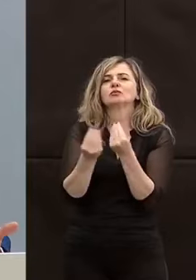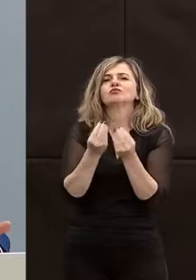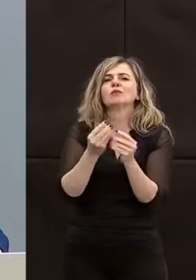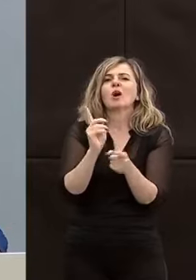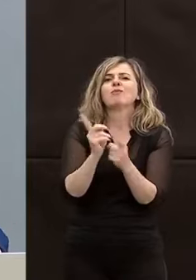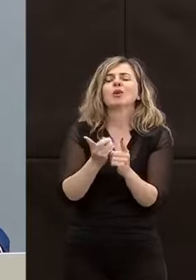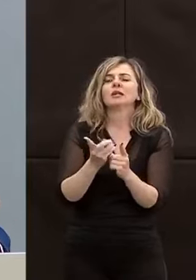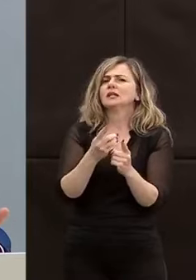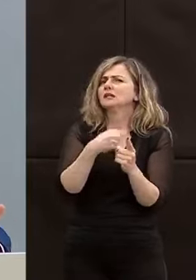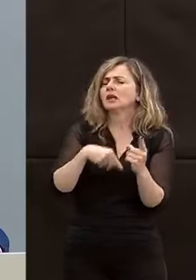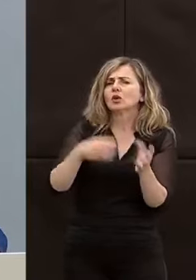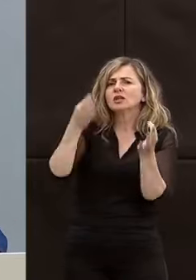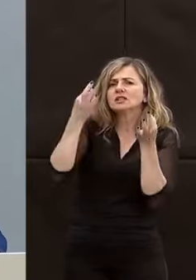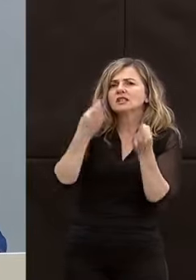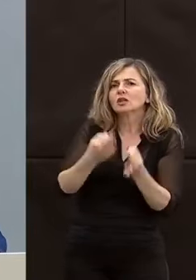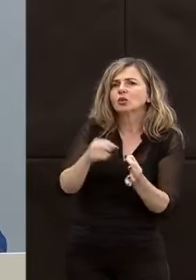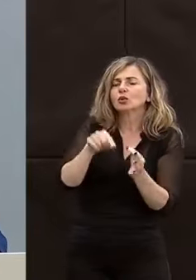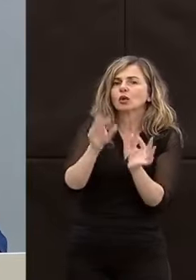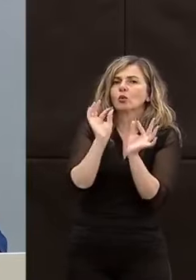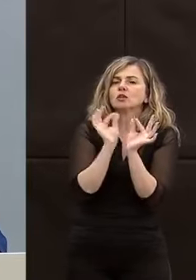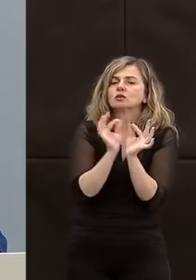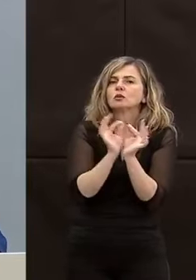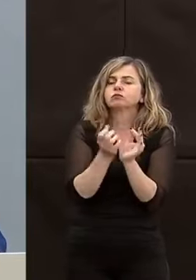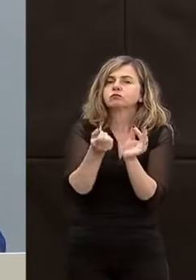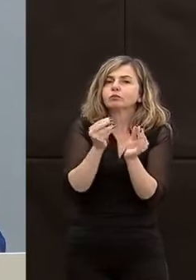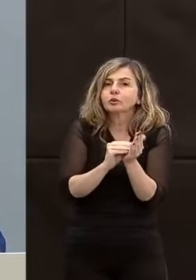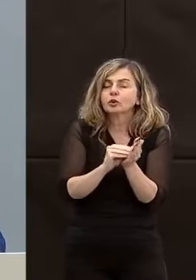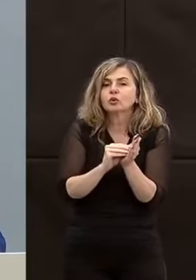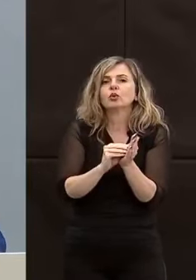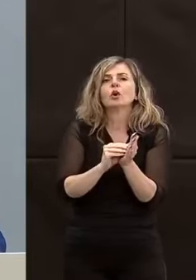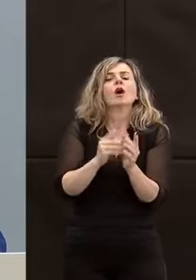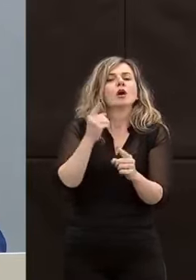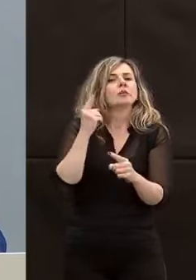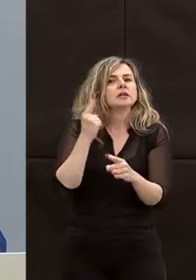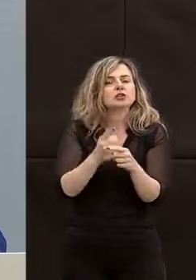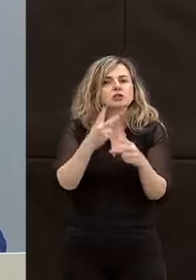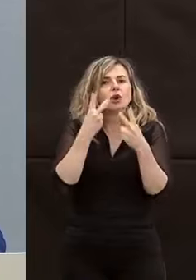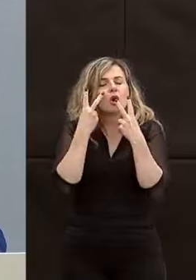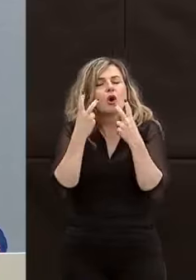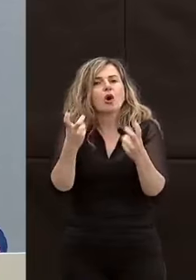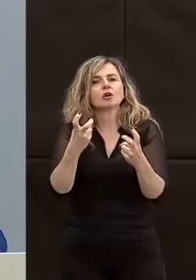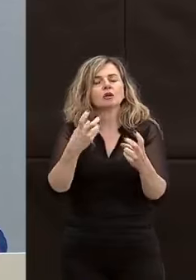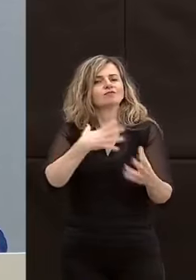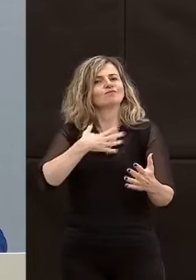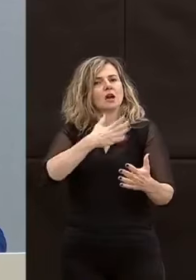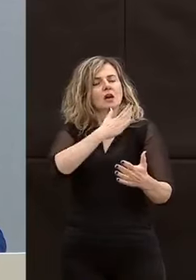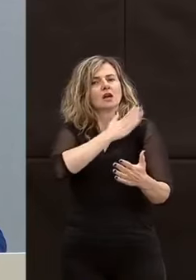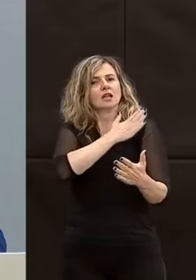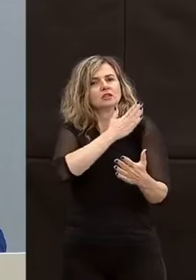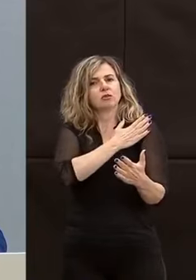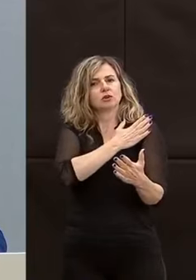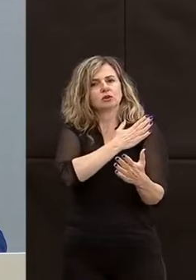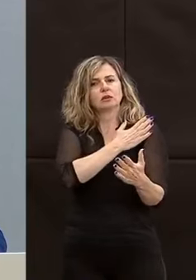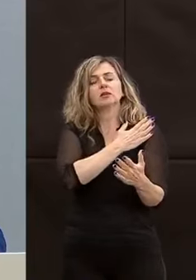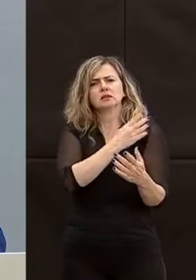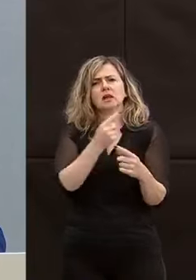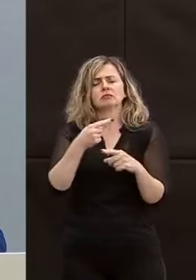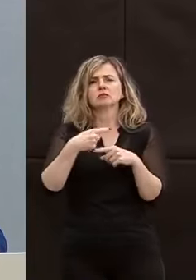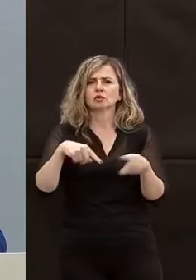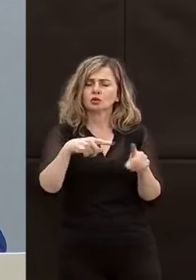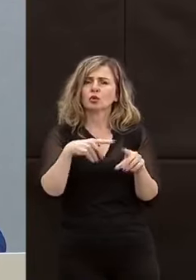siamo certi che in questo momento ancora di più si debba trovare una responsabilità e noi ce la stiamo